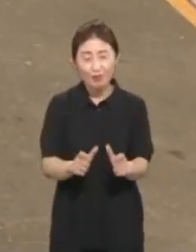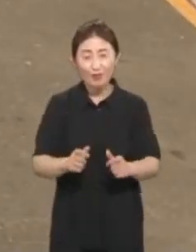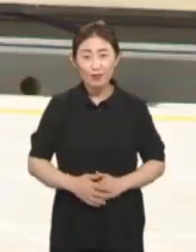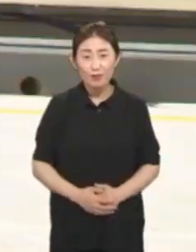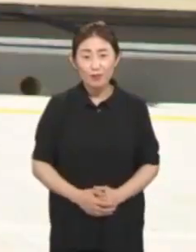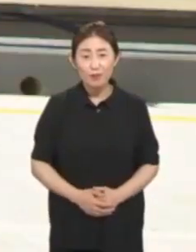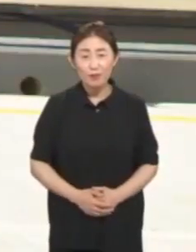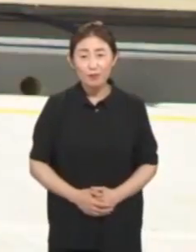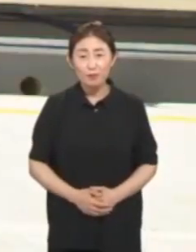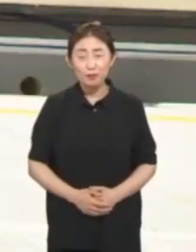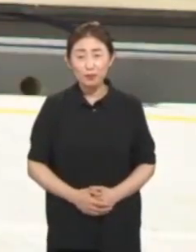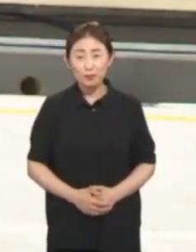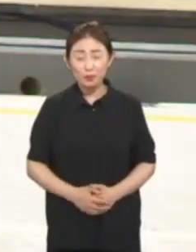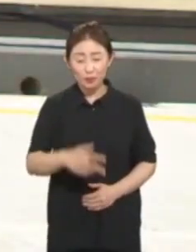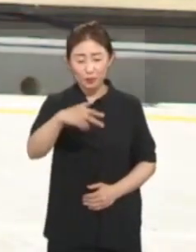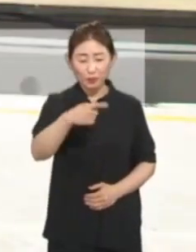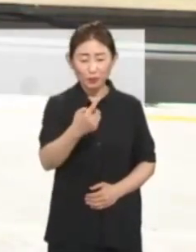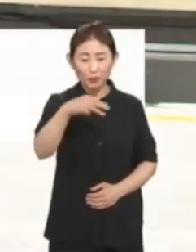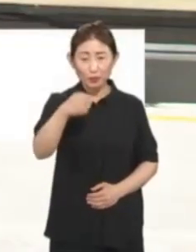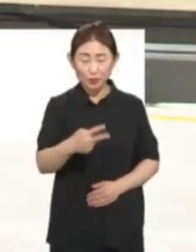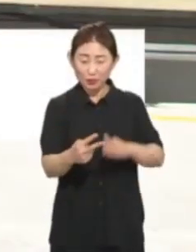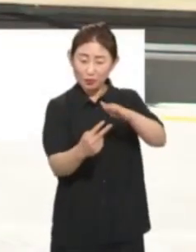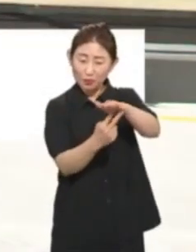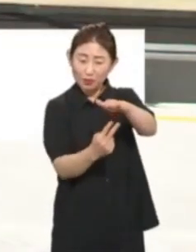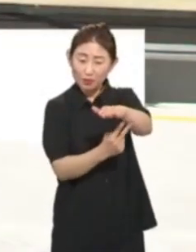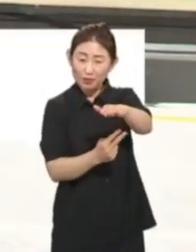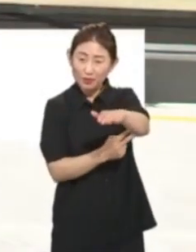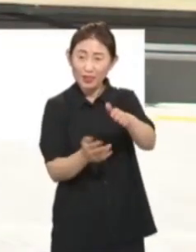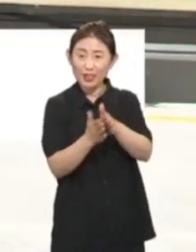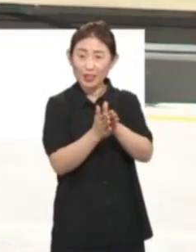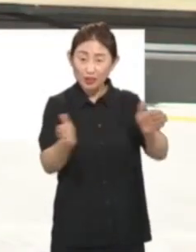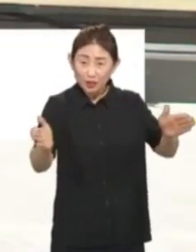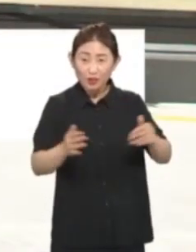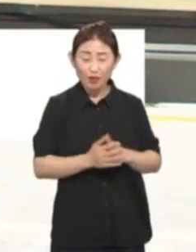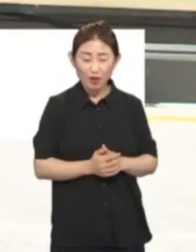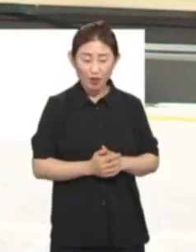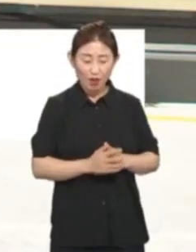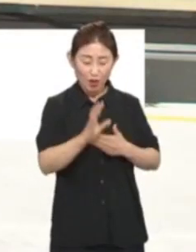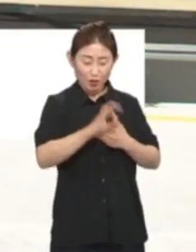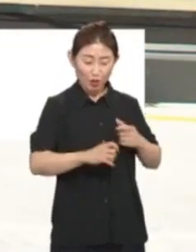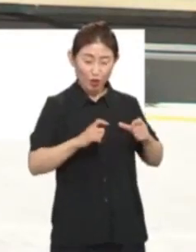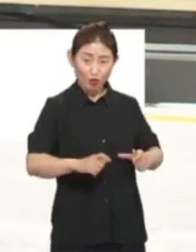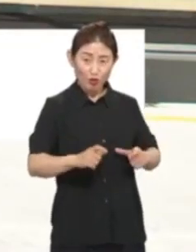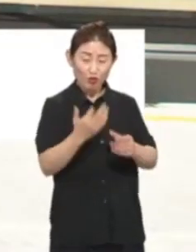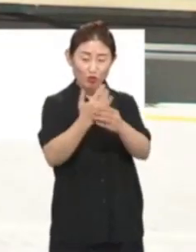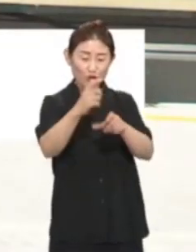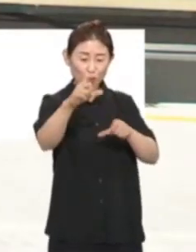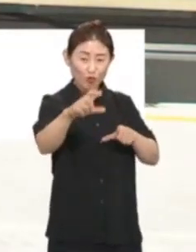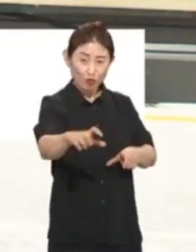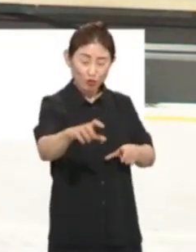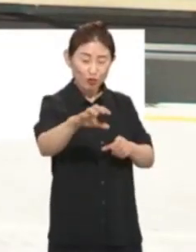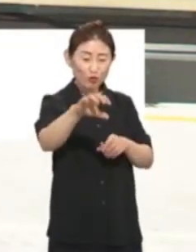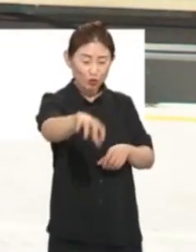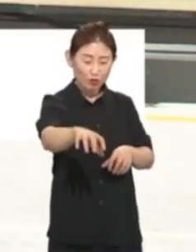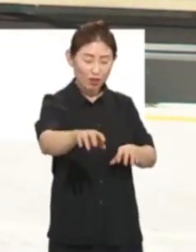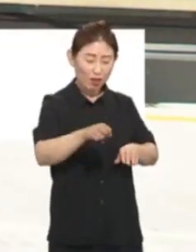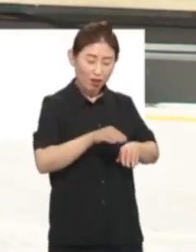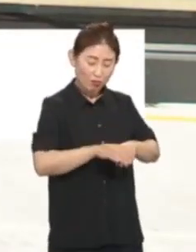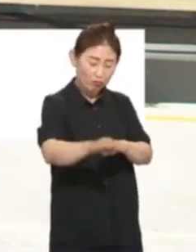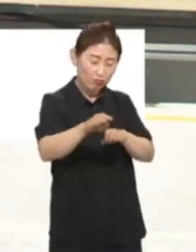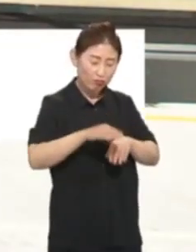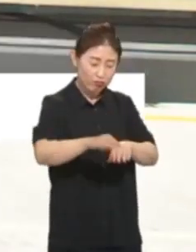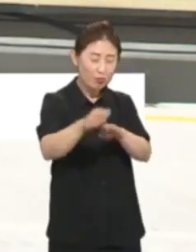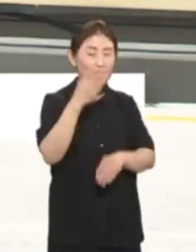기대됩니다. 도솔대교 개통으로 인해서 유성과 서구 지역의 교통 흐름이 상당히 원활해질 것으로 보고